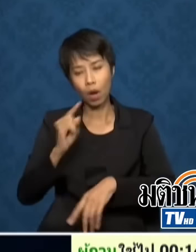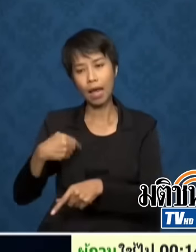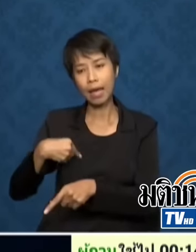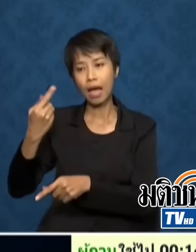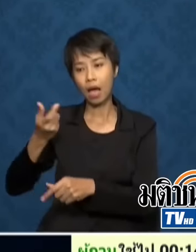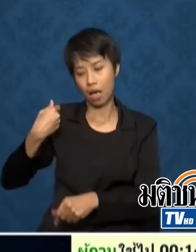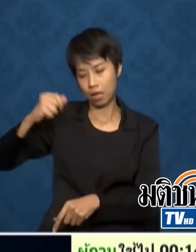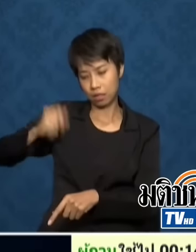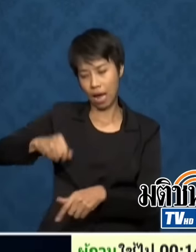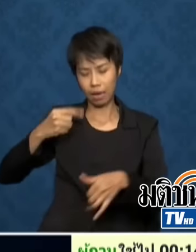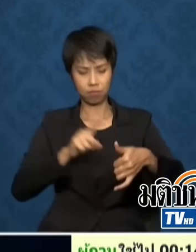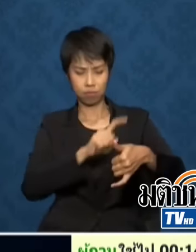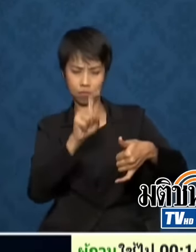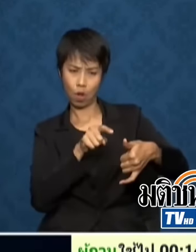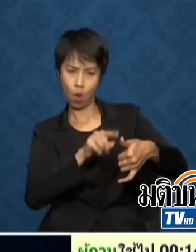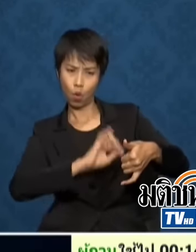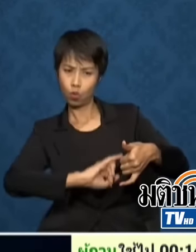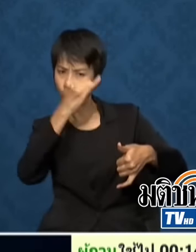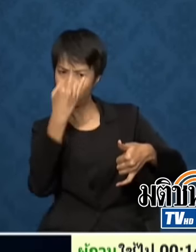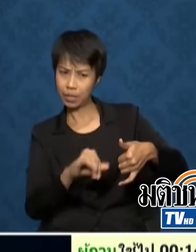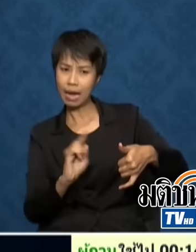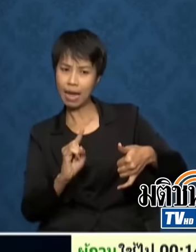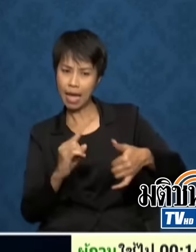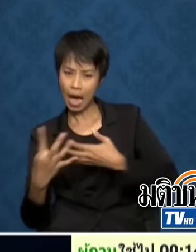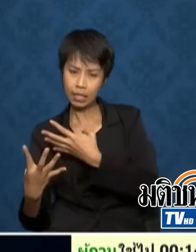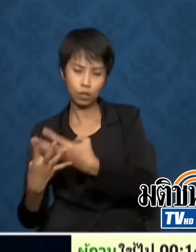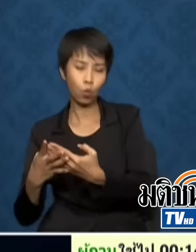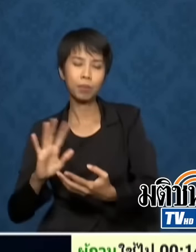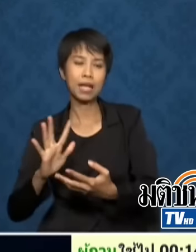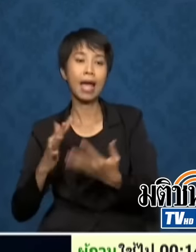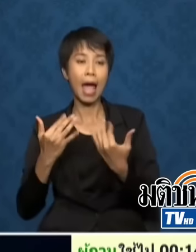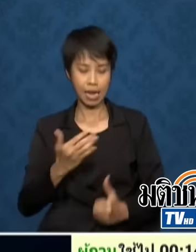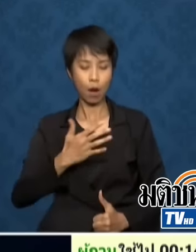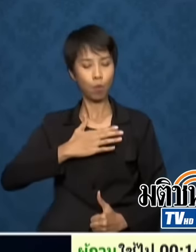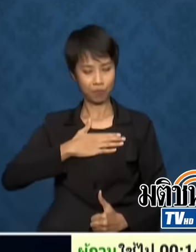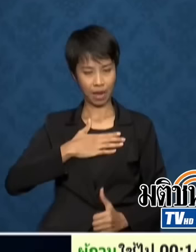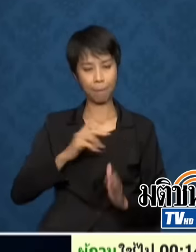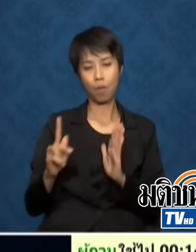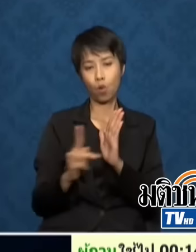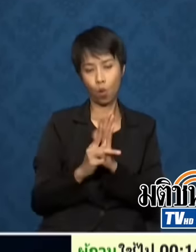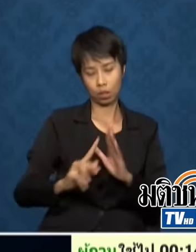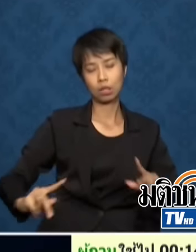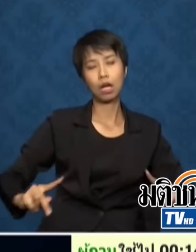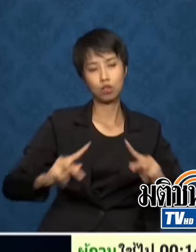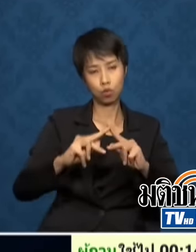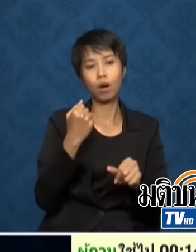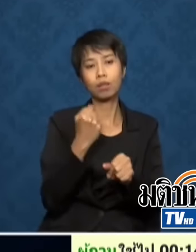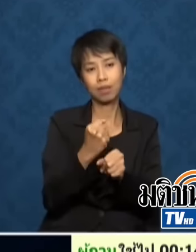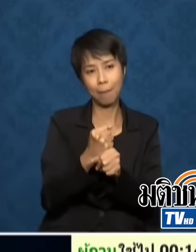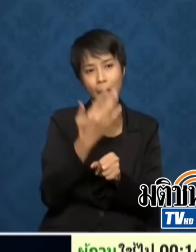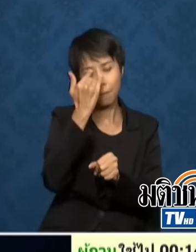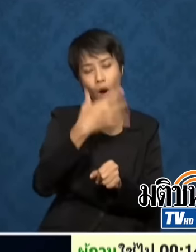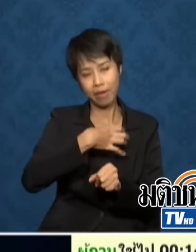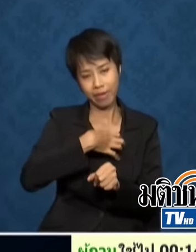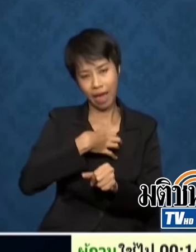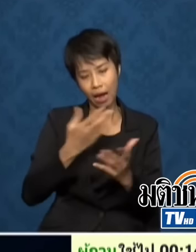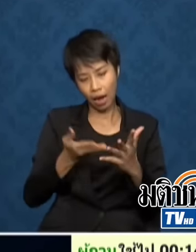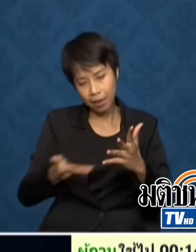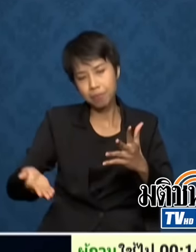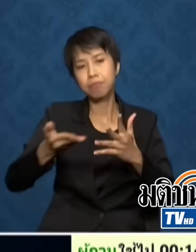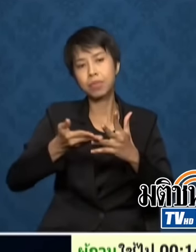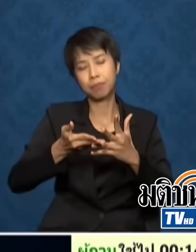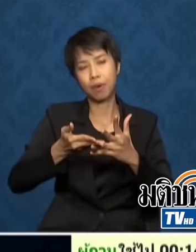ดสินเขาถูกหรือผิดอันนี้คือเป็นสิ่งที่ผมจะออกกฎกระทรวงนะครับเพื่อจะยกระดับหลักนิติธรรมของประเทศครับต้องขอ